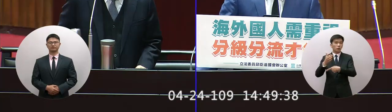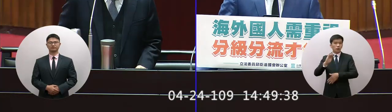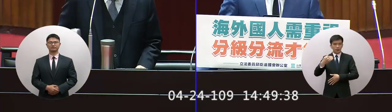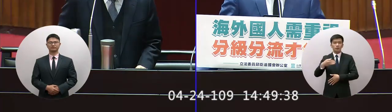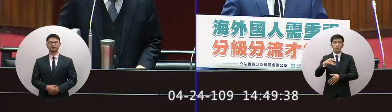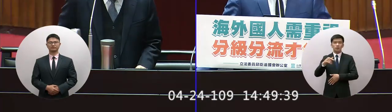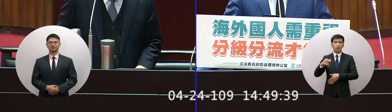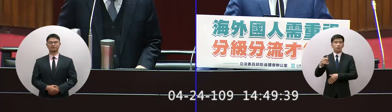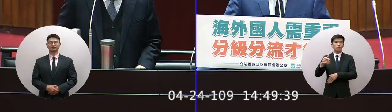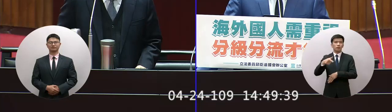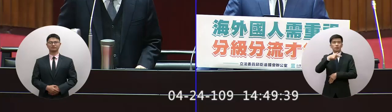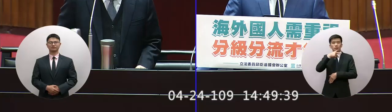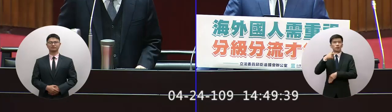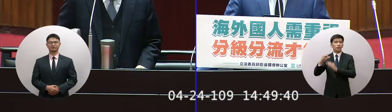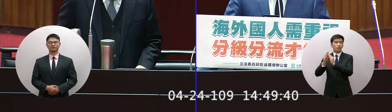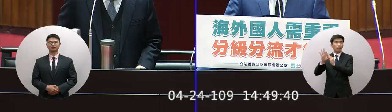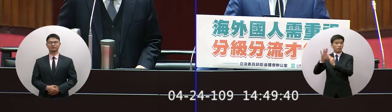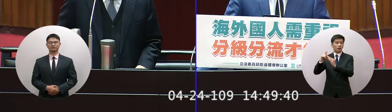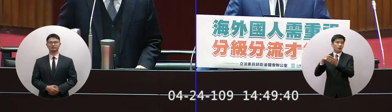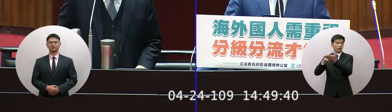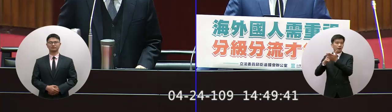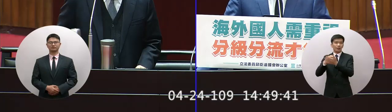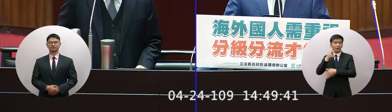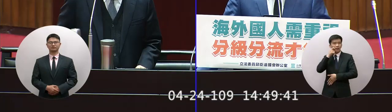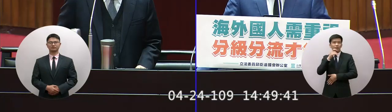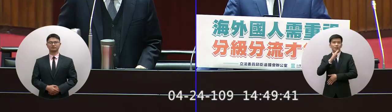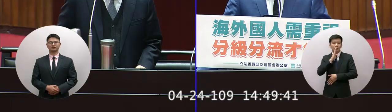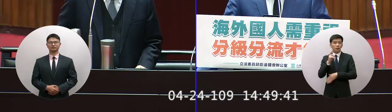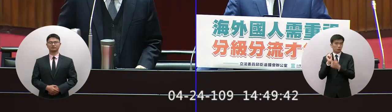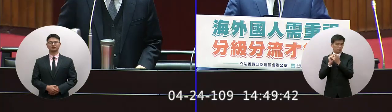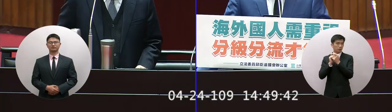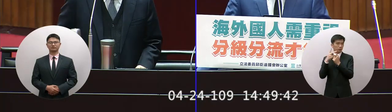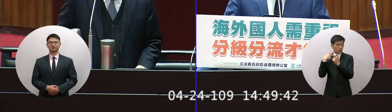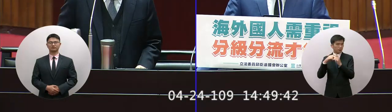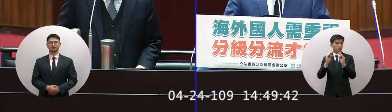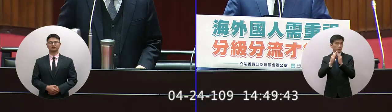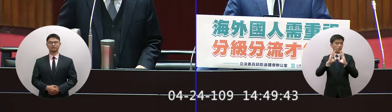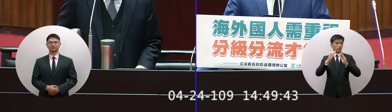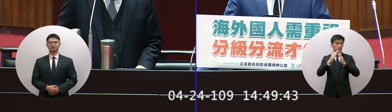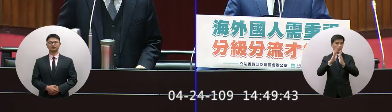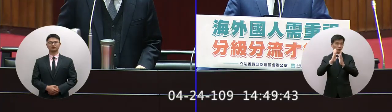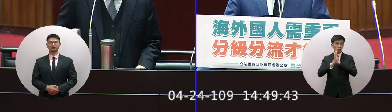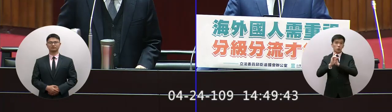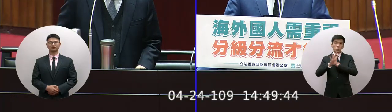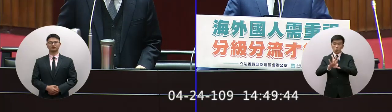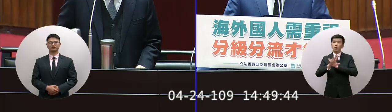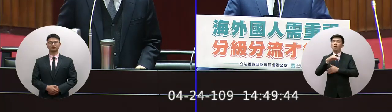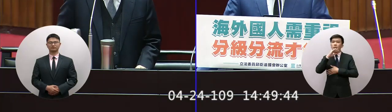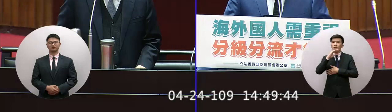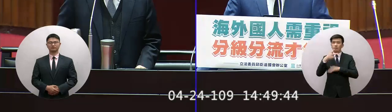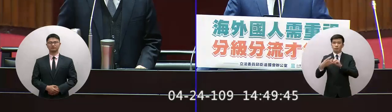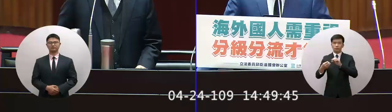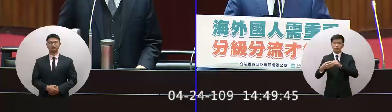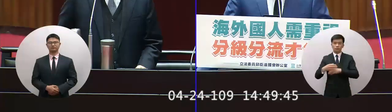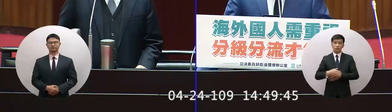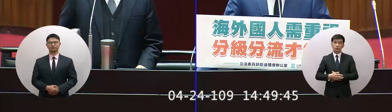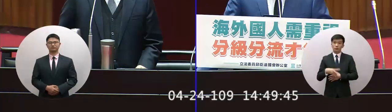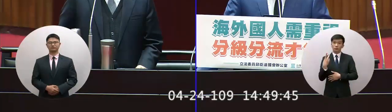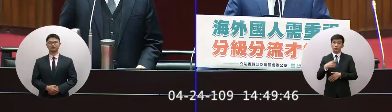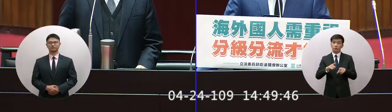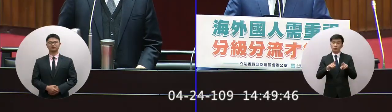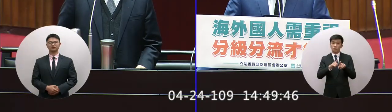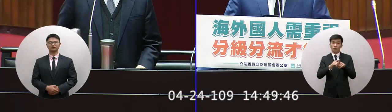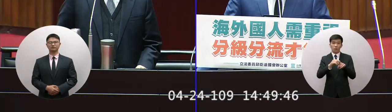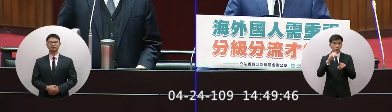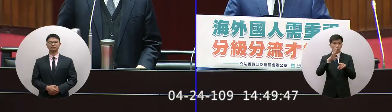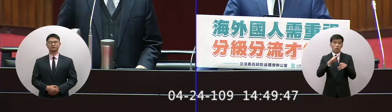再努力。我怎样说，今天摆有成立上面金融国家队，借保护单姐下来讨论，那包括就是说在普惠金融的专案贷